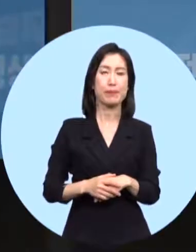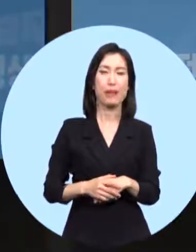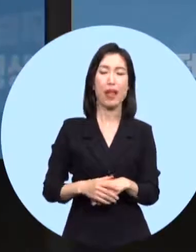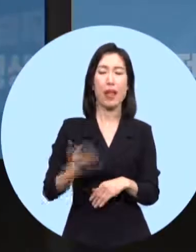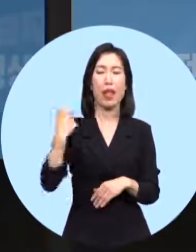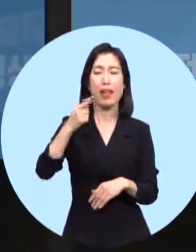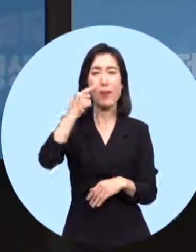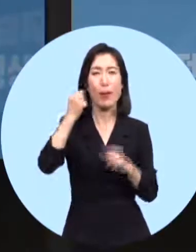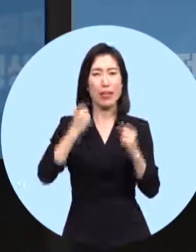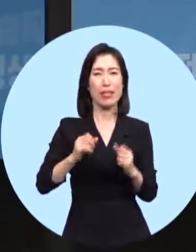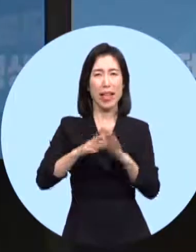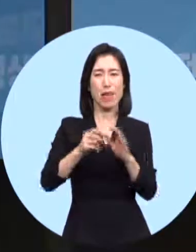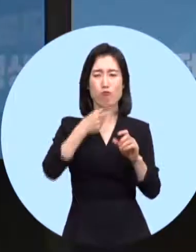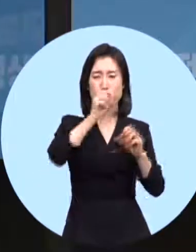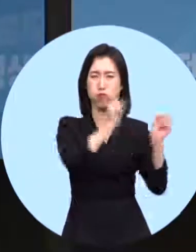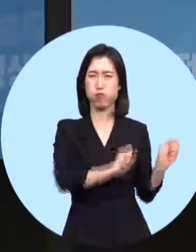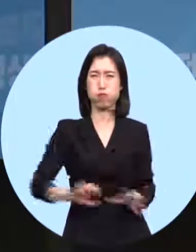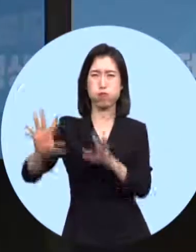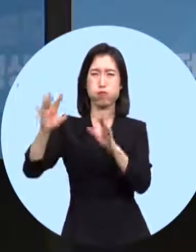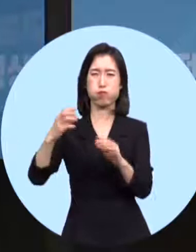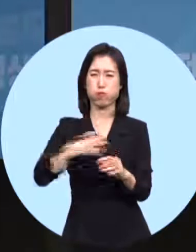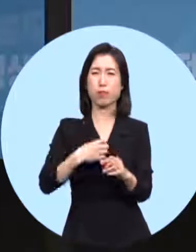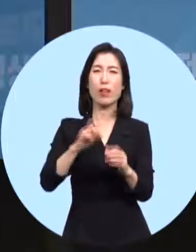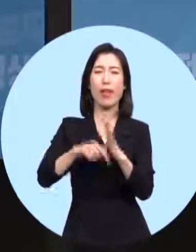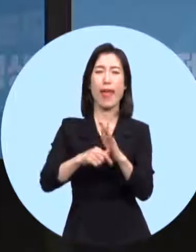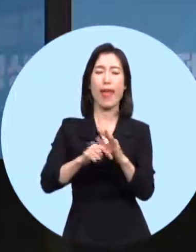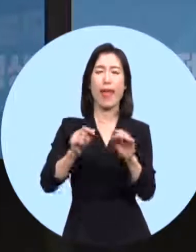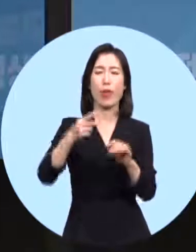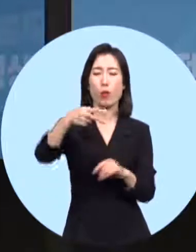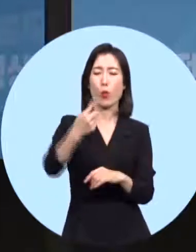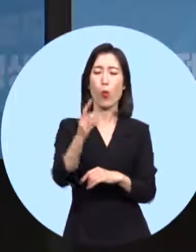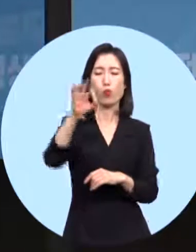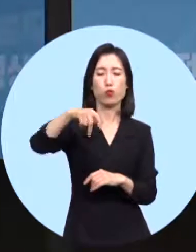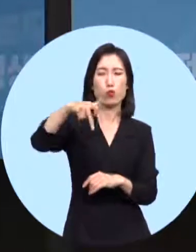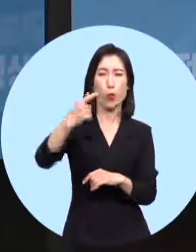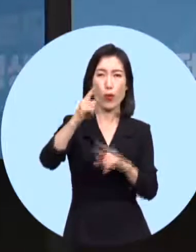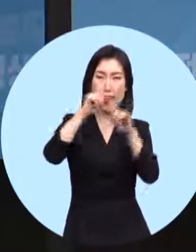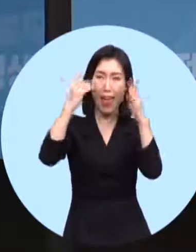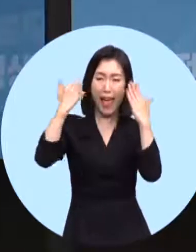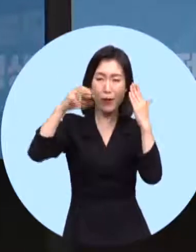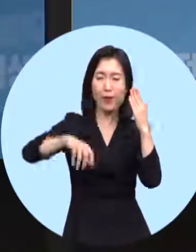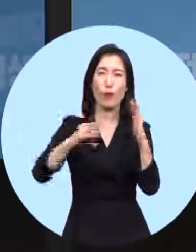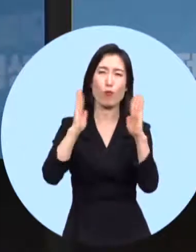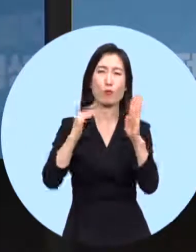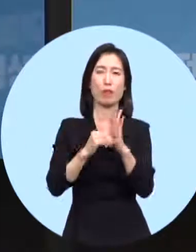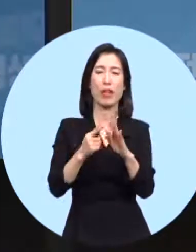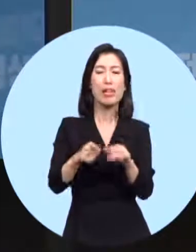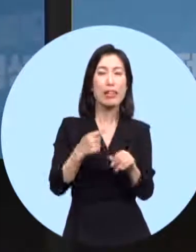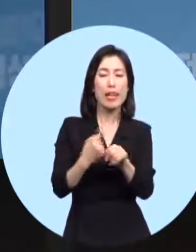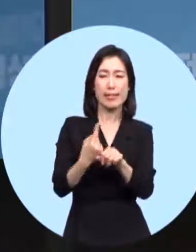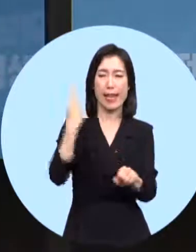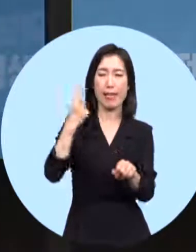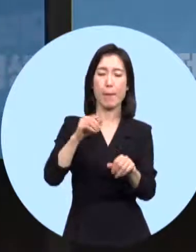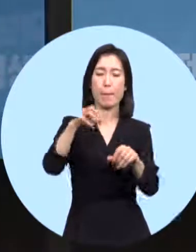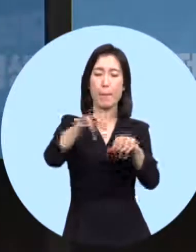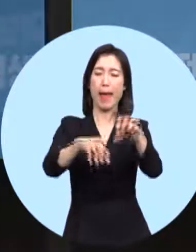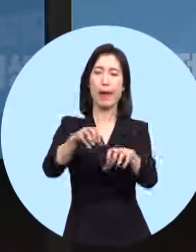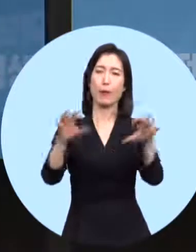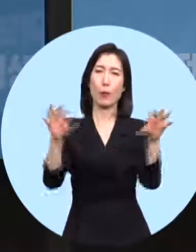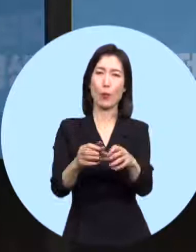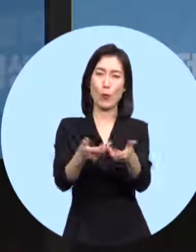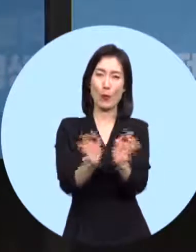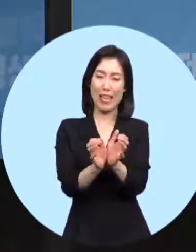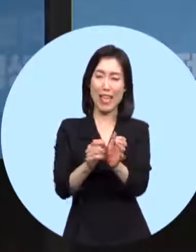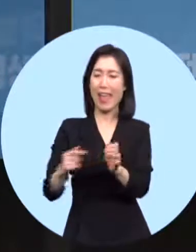쓰겠습니다. 일본에서 제가 쓰나미나가 났던 곳에서 공부를 했어요. 도호쿠 대학이라는 곳 센다이인데 작년에 또 마을 교육